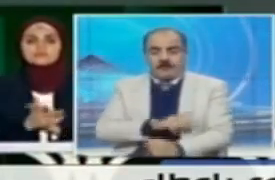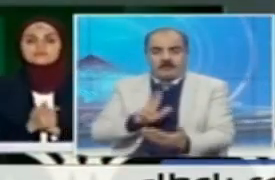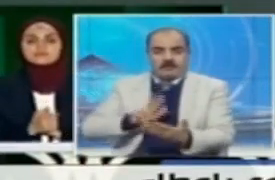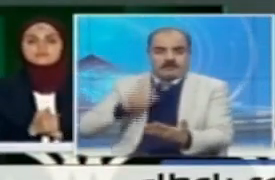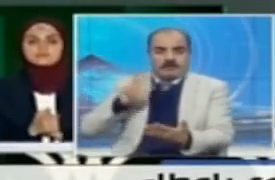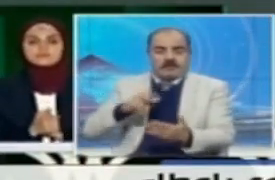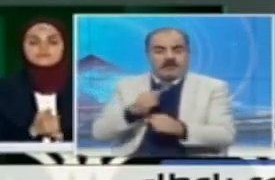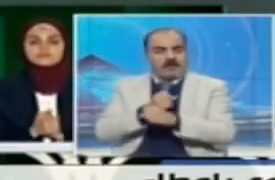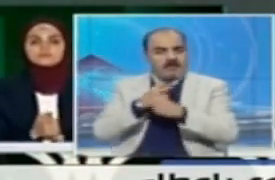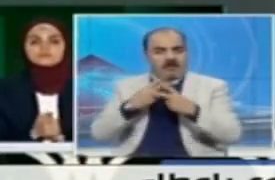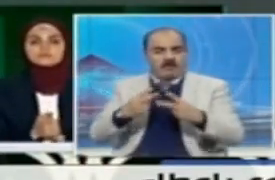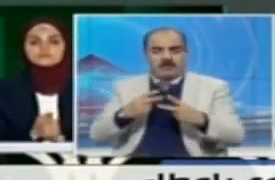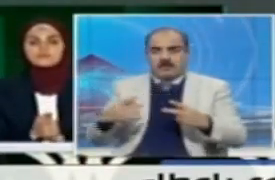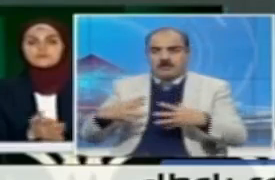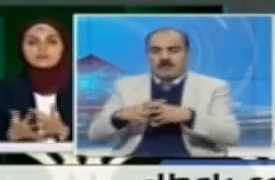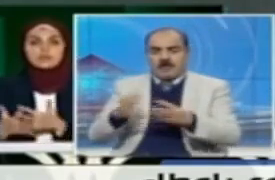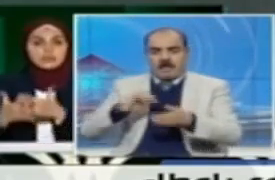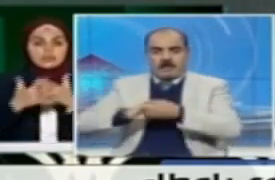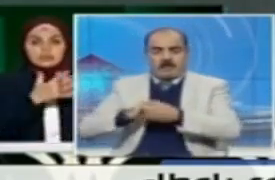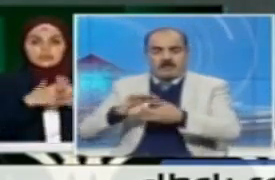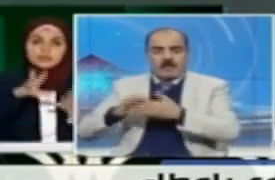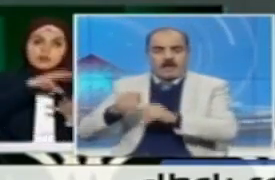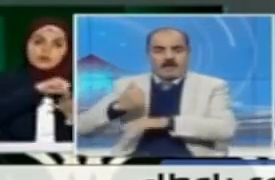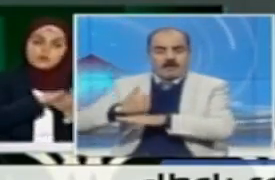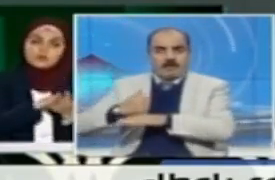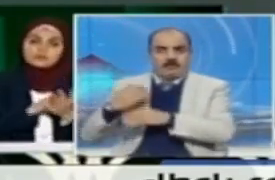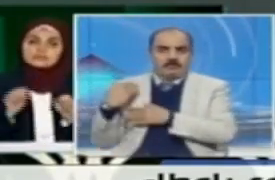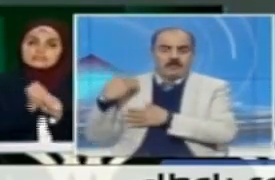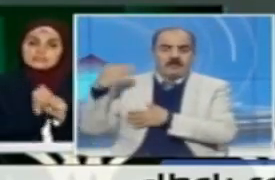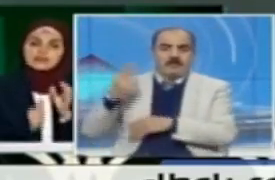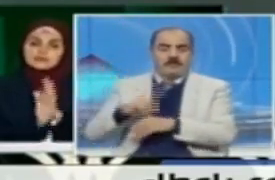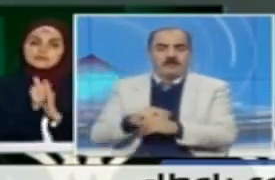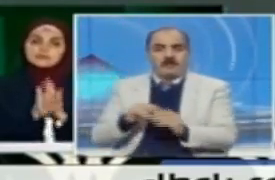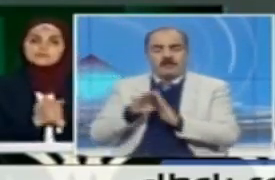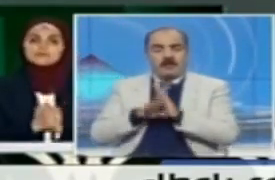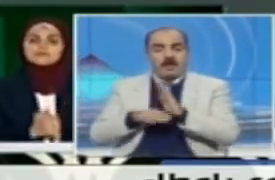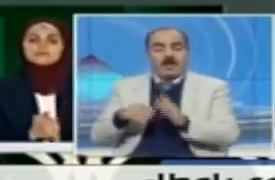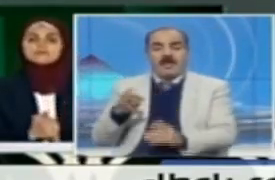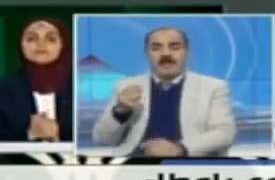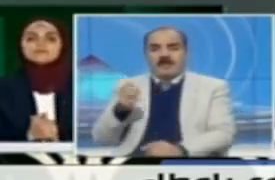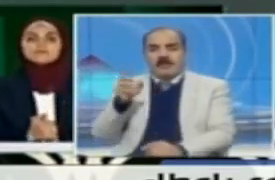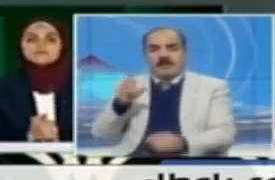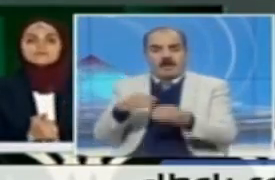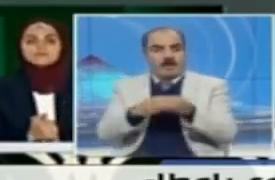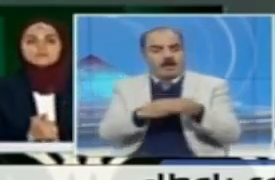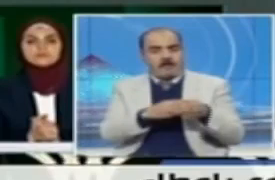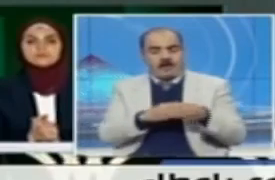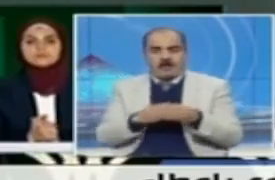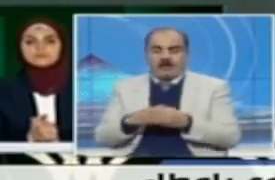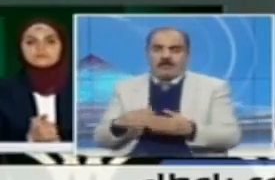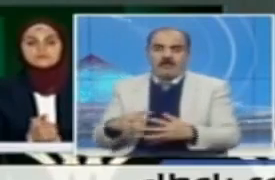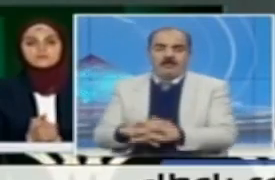ميثاق شرف للتحالف الوطني للعمل الأهلي التنموي بقوام 30 كيانا عضوا بذلك